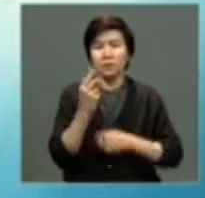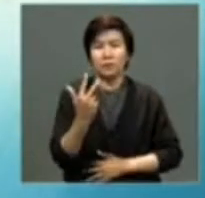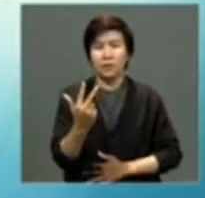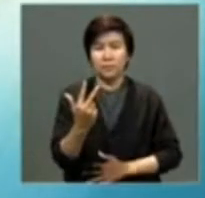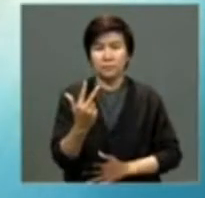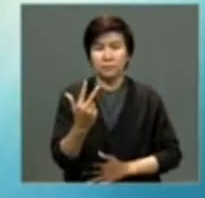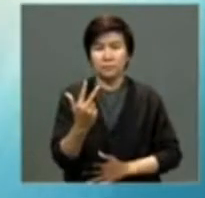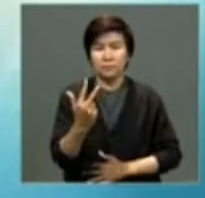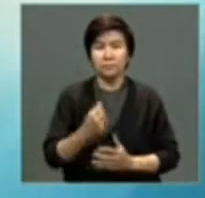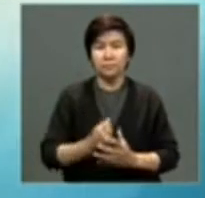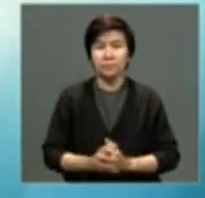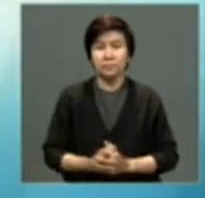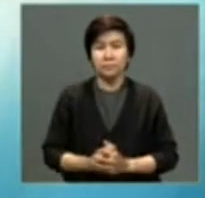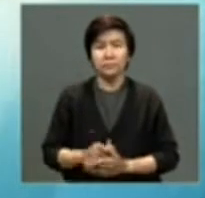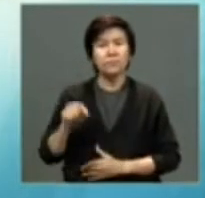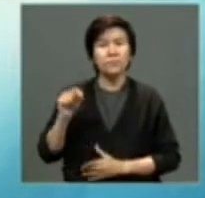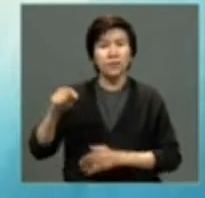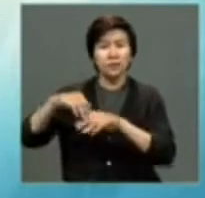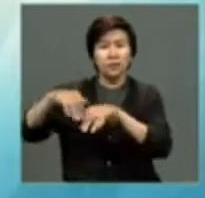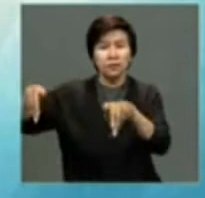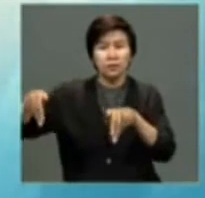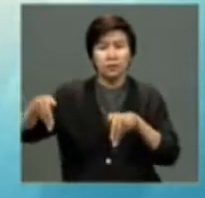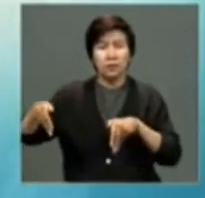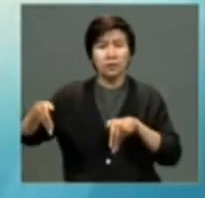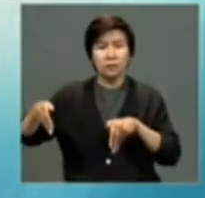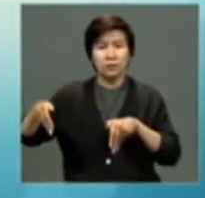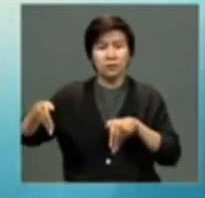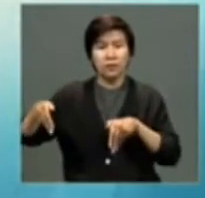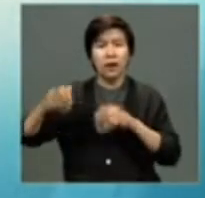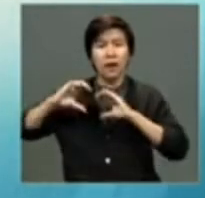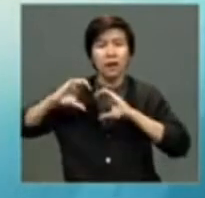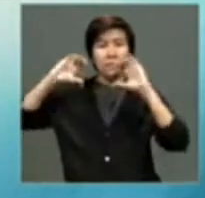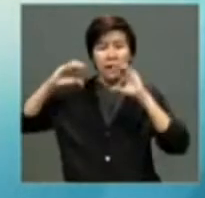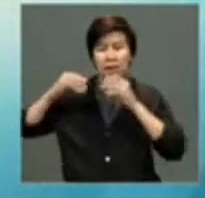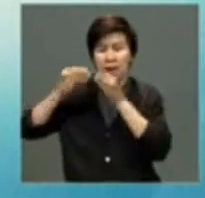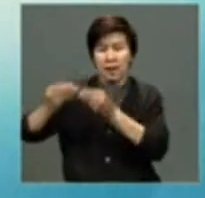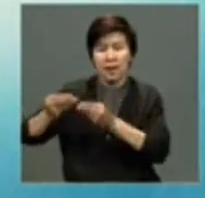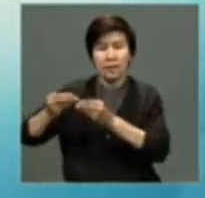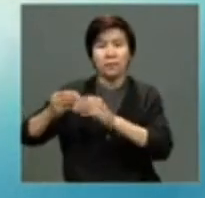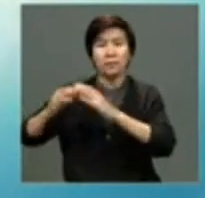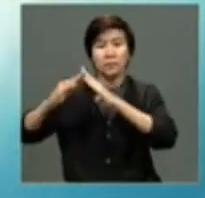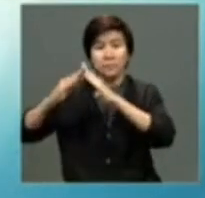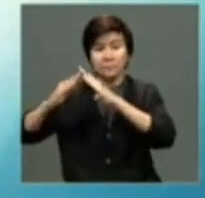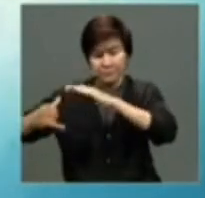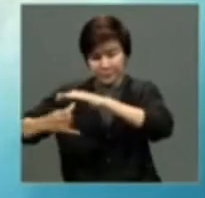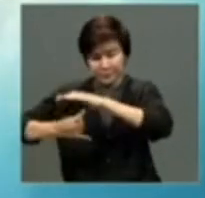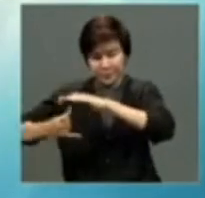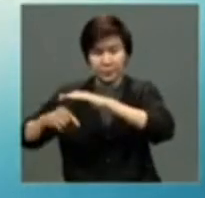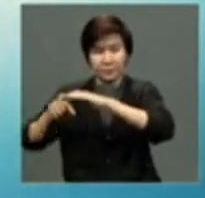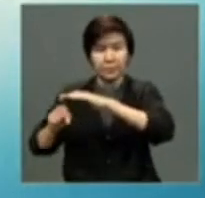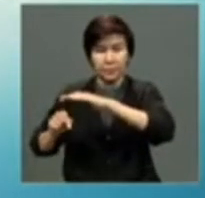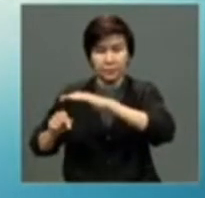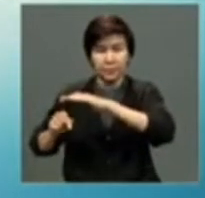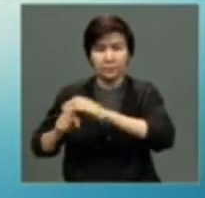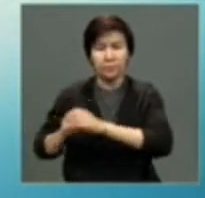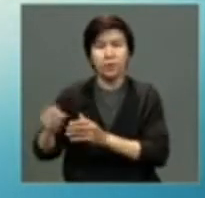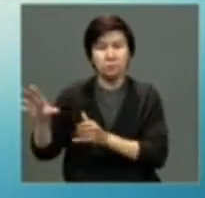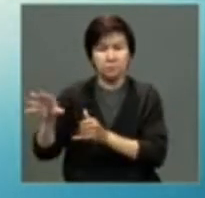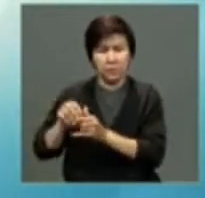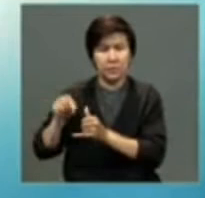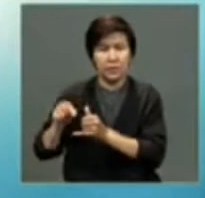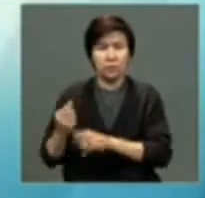ายนี้อยู่ในสเตทควอรันทีนก็คือสถานกักกันที่รัฐจัดให้นะครับผู้ป่วยยืนยันสะสมยอดรวมก็เ